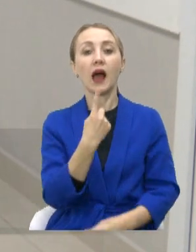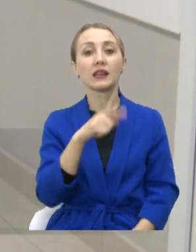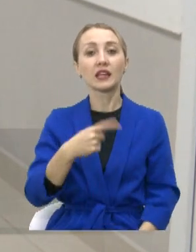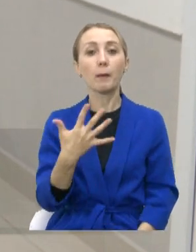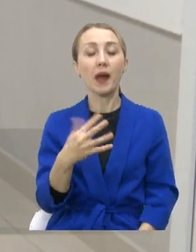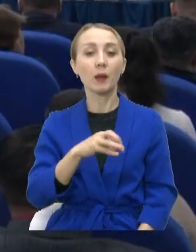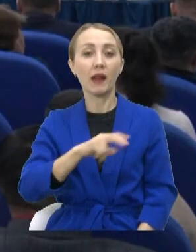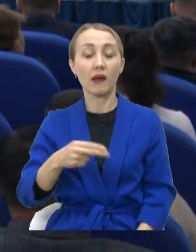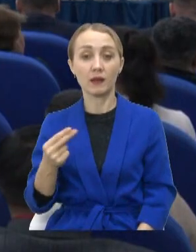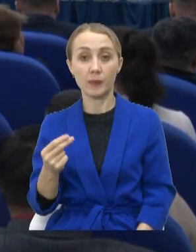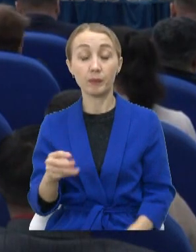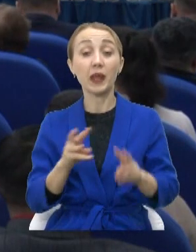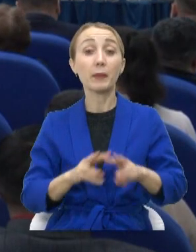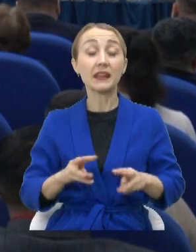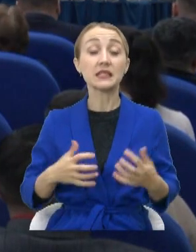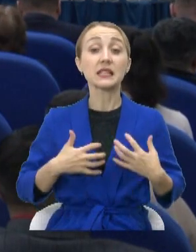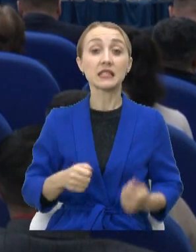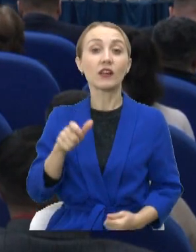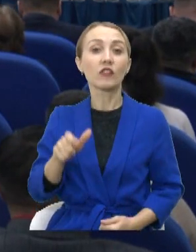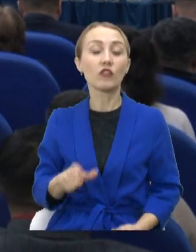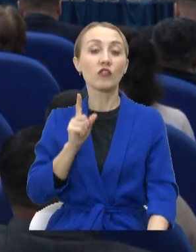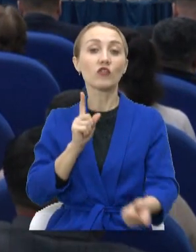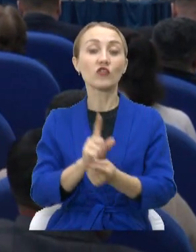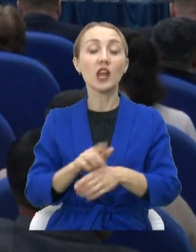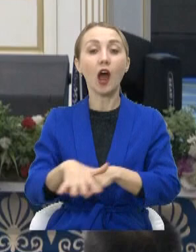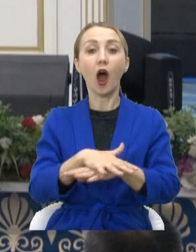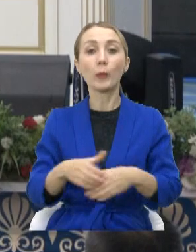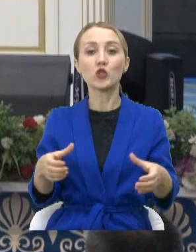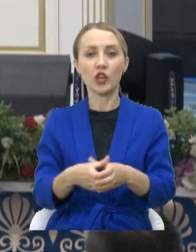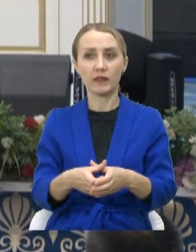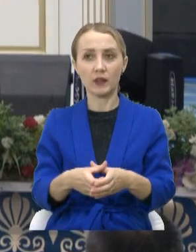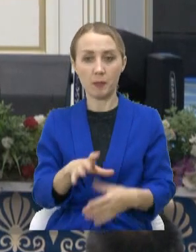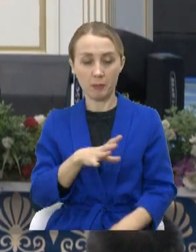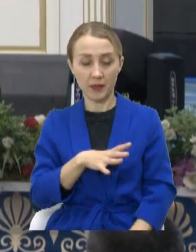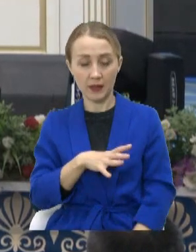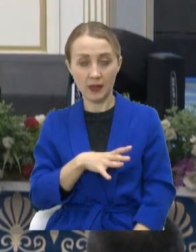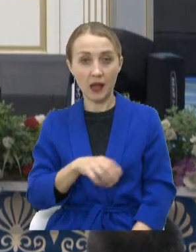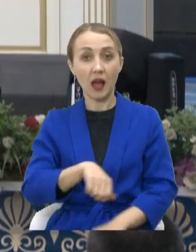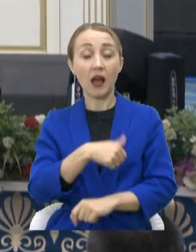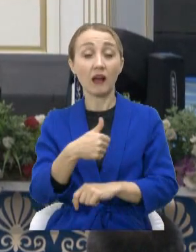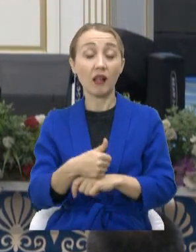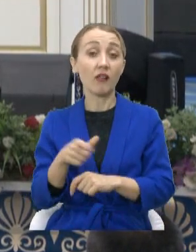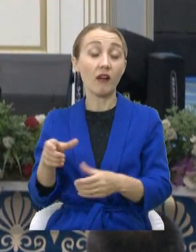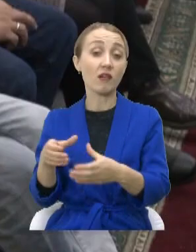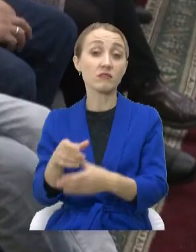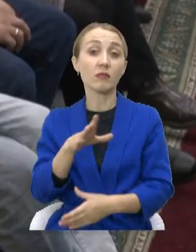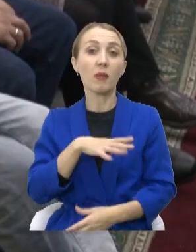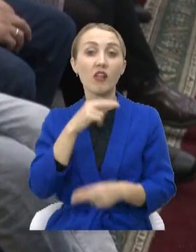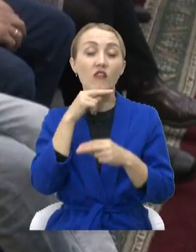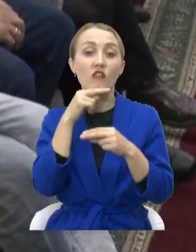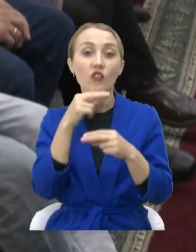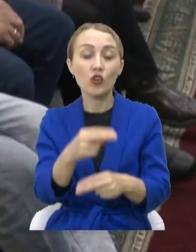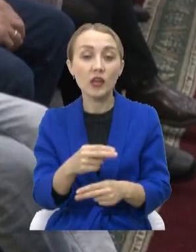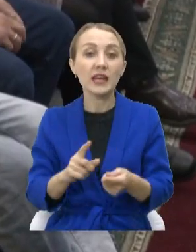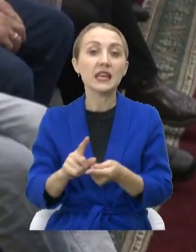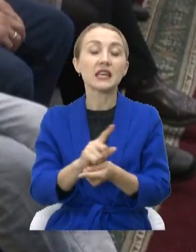1,5 миллиарда тенге. Затем министр здравоохранения провела встречу с общественностью. Глава ведомства особое внимание уделила аспектам интеграции